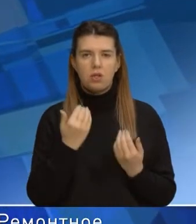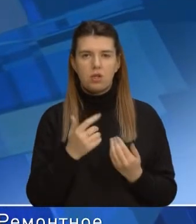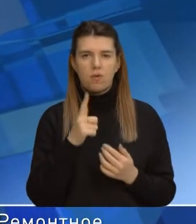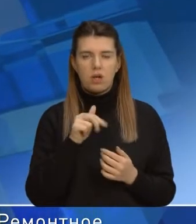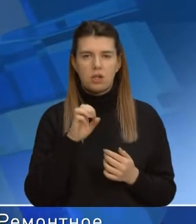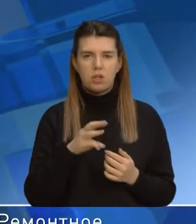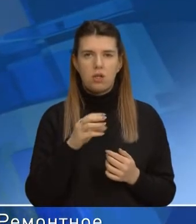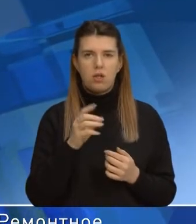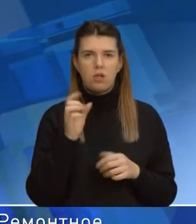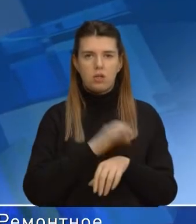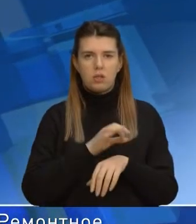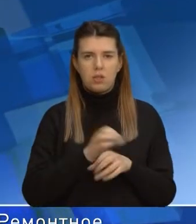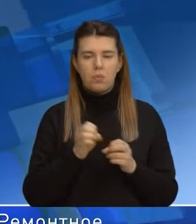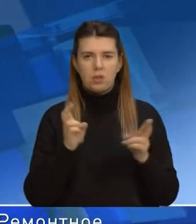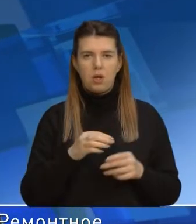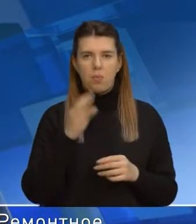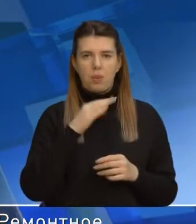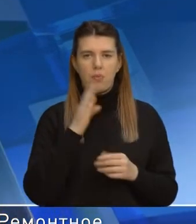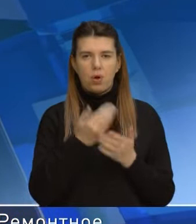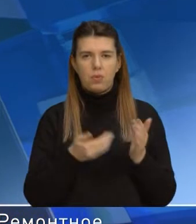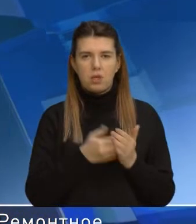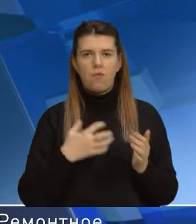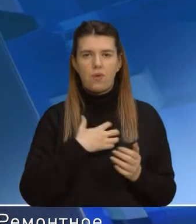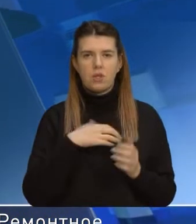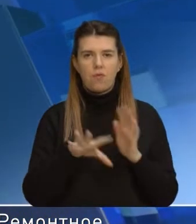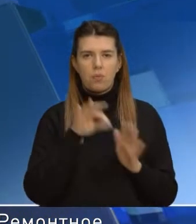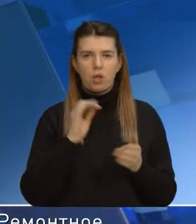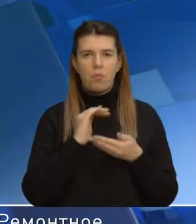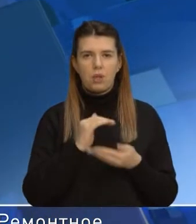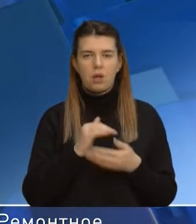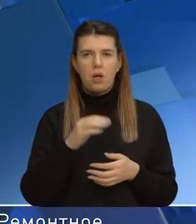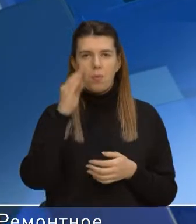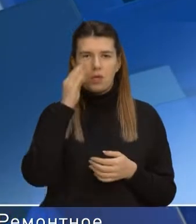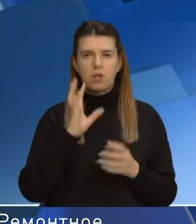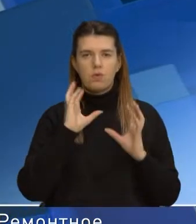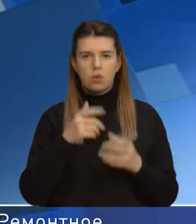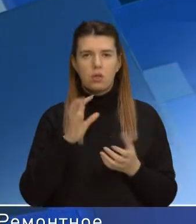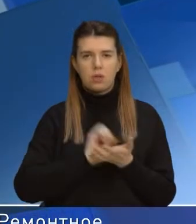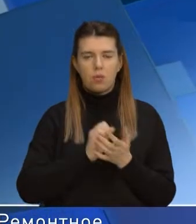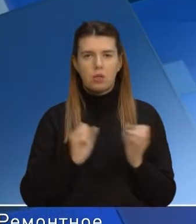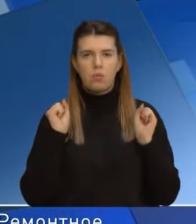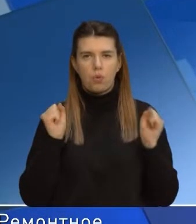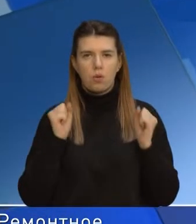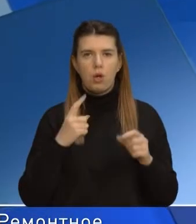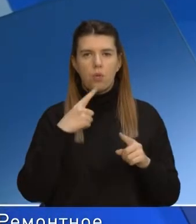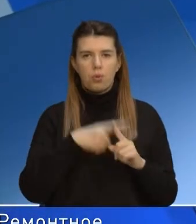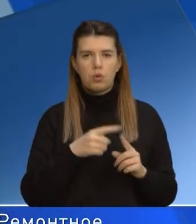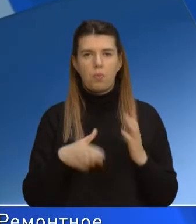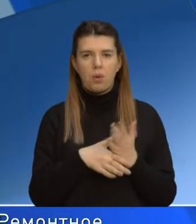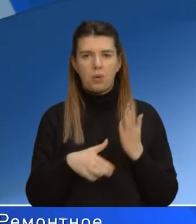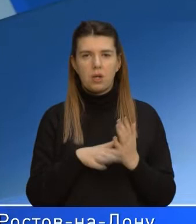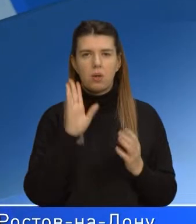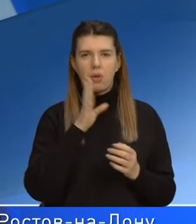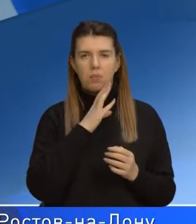современный гаджет – смарт-часы. Родители объяснили важность выбранного подарка. Мальчик всерьез занимается спортом. Плюс ко всему